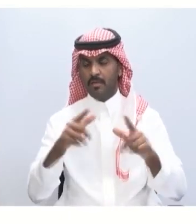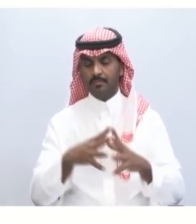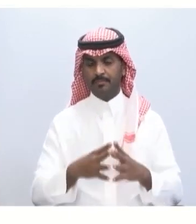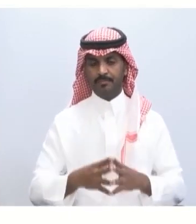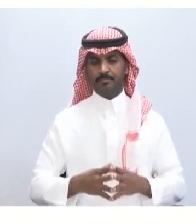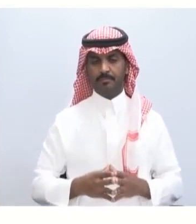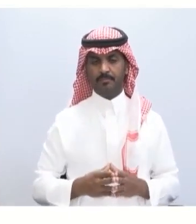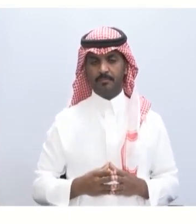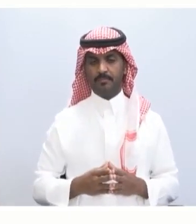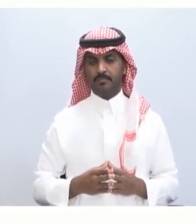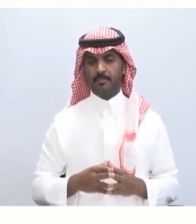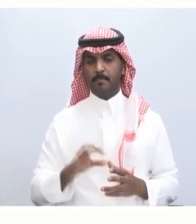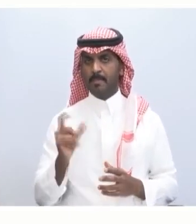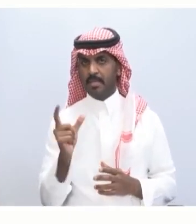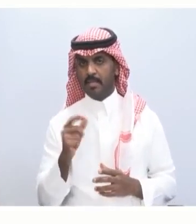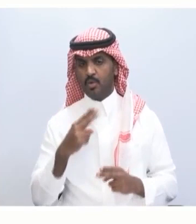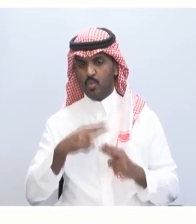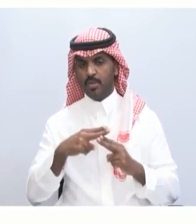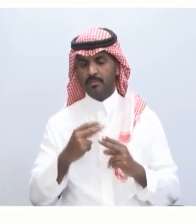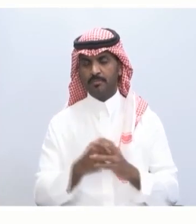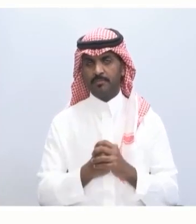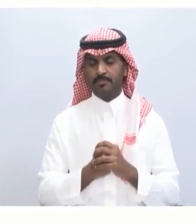الانطلاقه من من